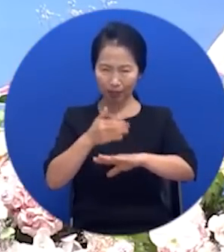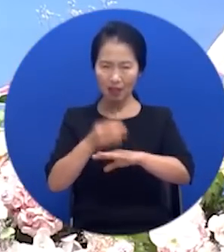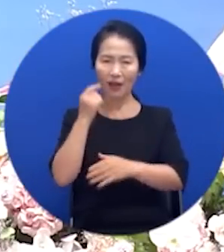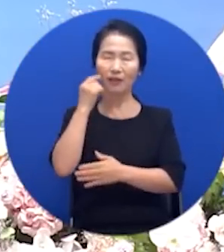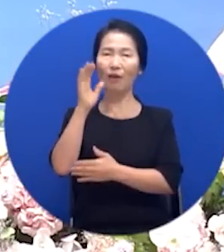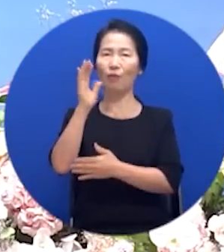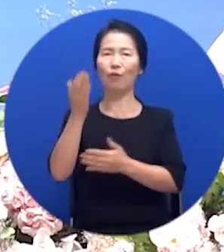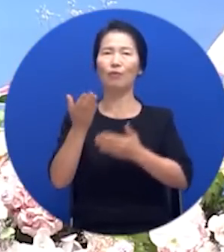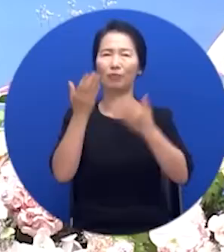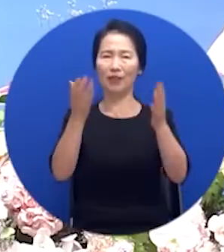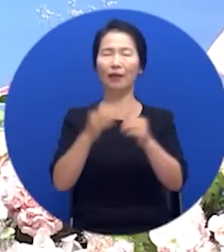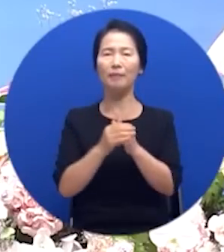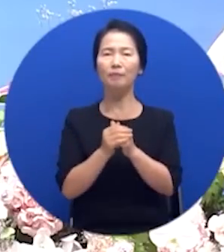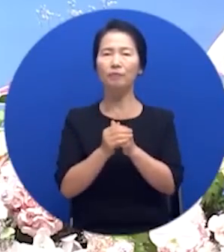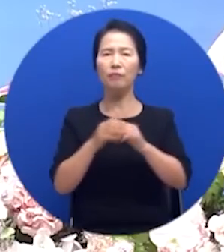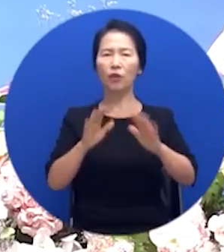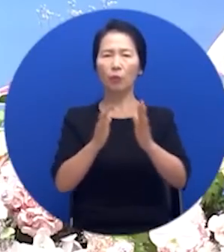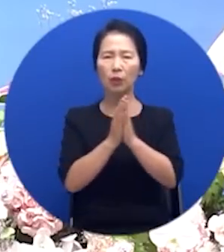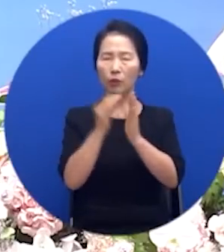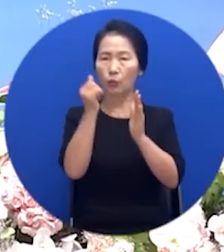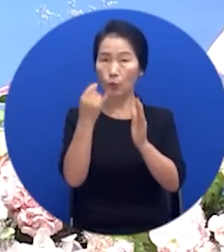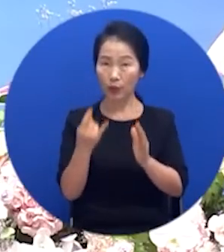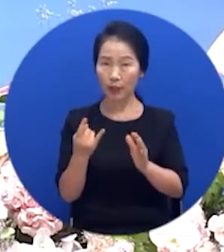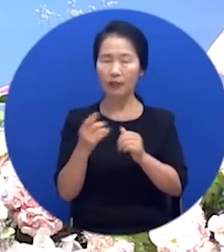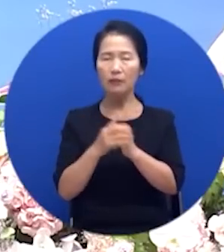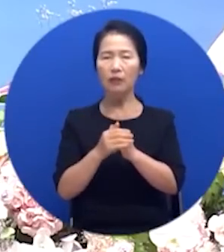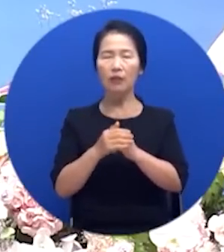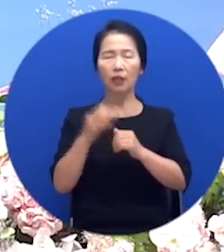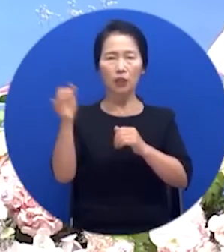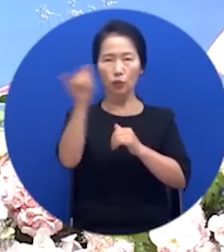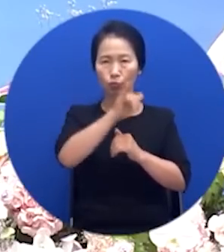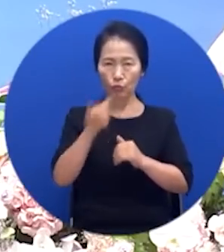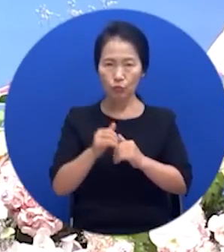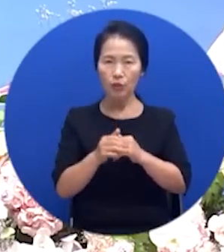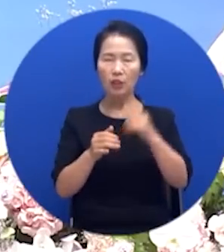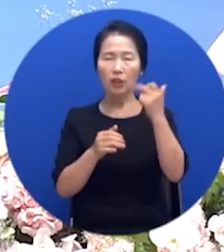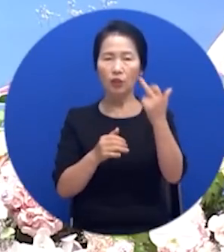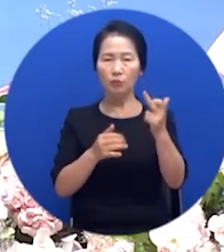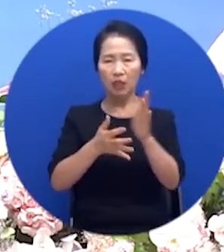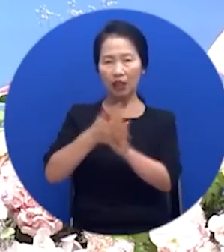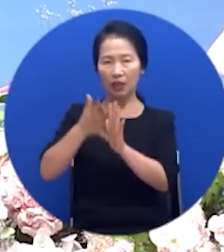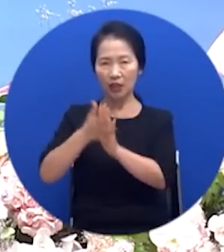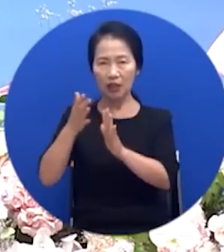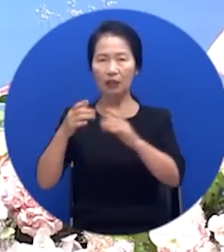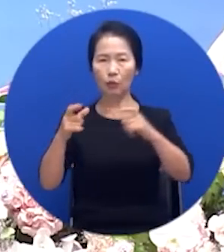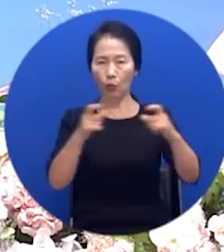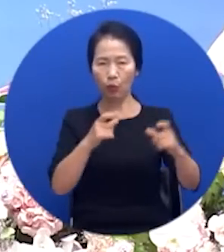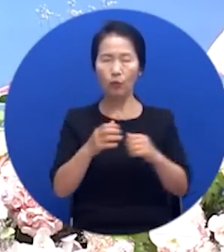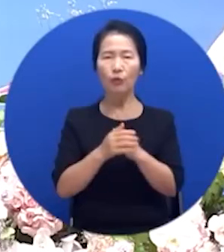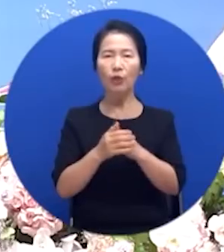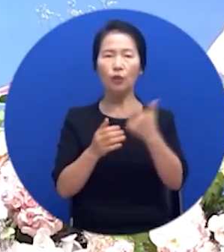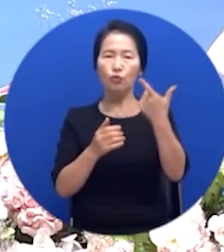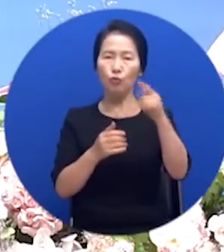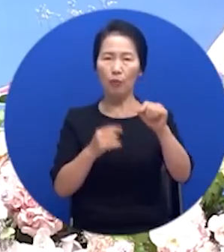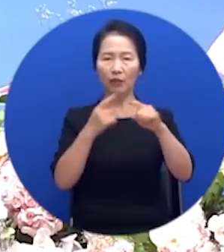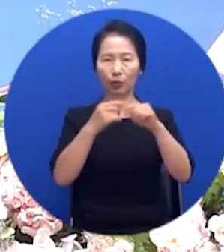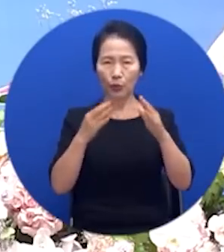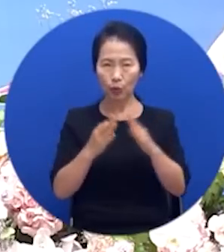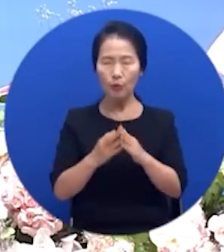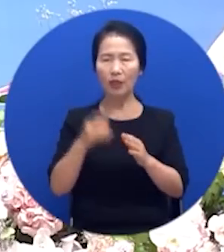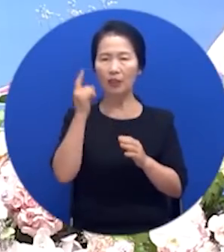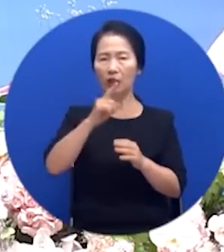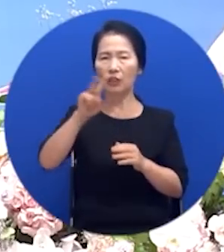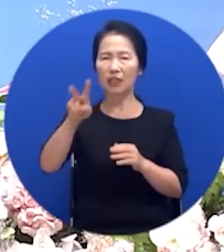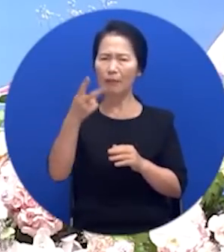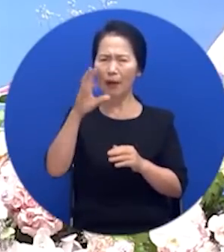올립니다. 이번 기도회에는 전국 17개 시도 6만여 교회 1200만